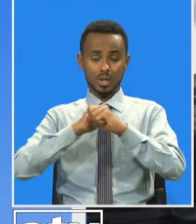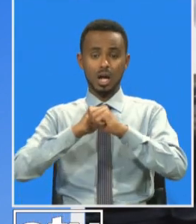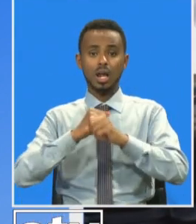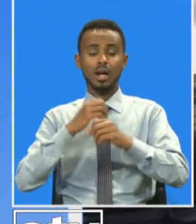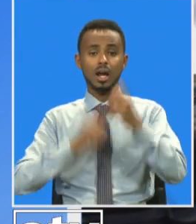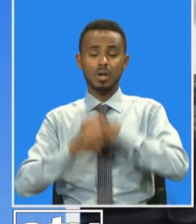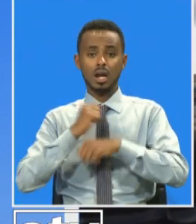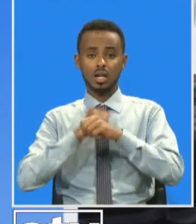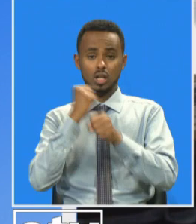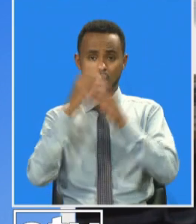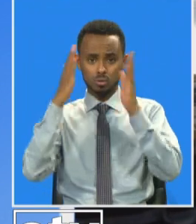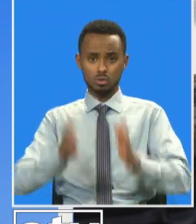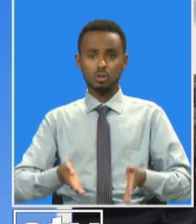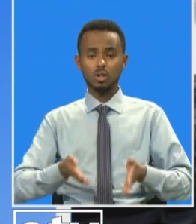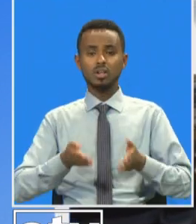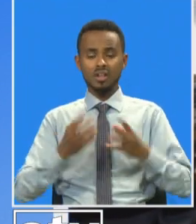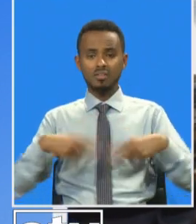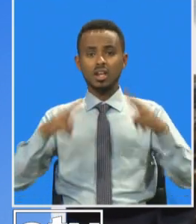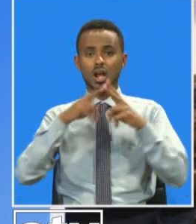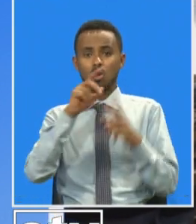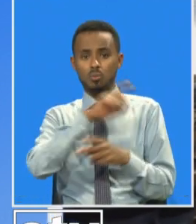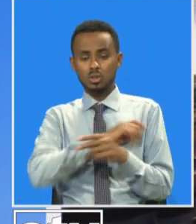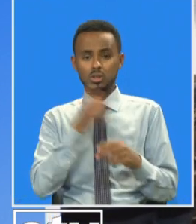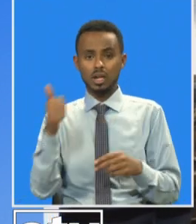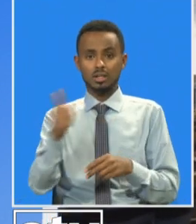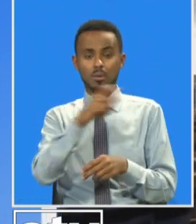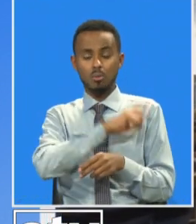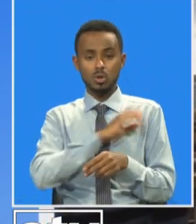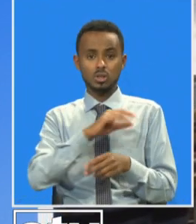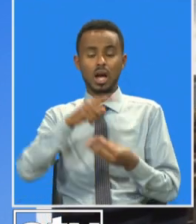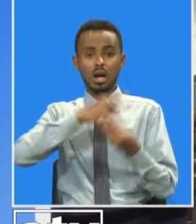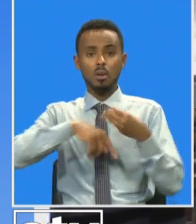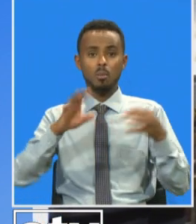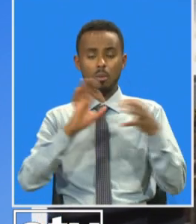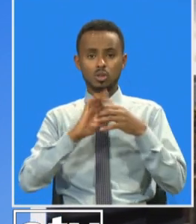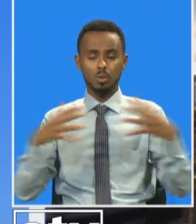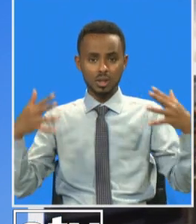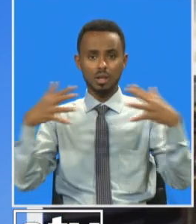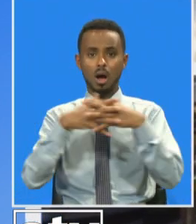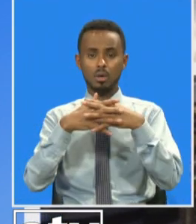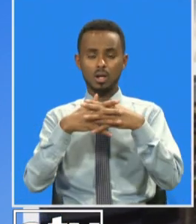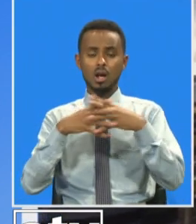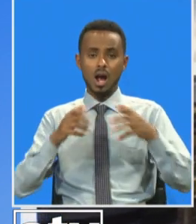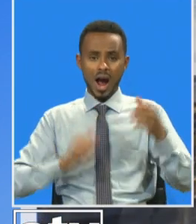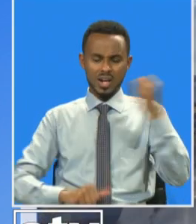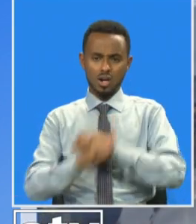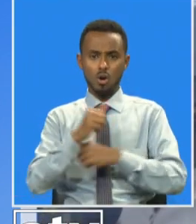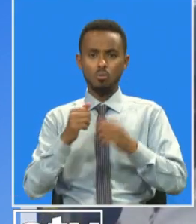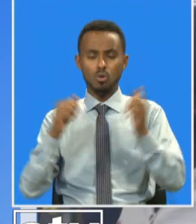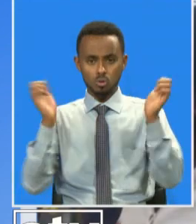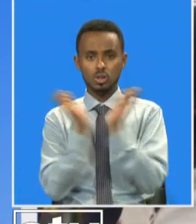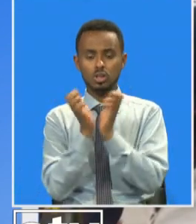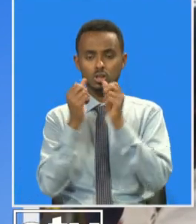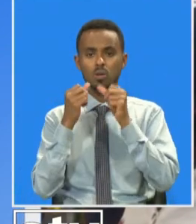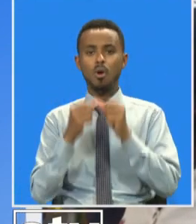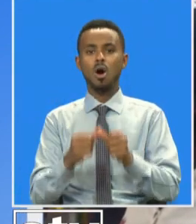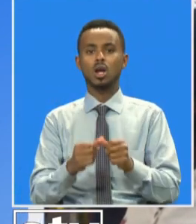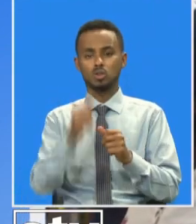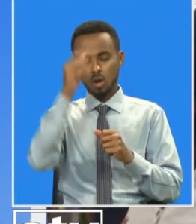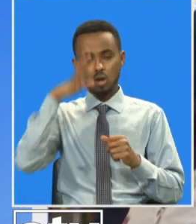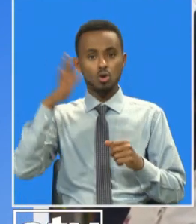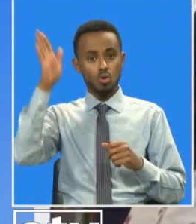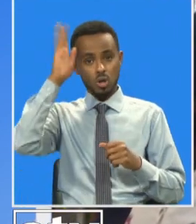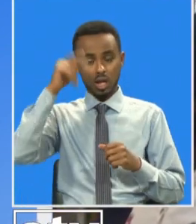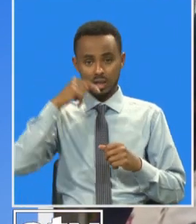የአደጋ መከላከል ሰራተኞች፣ ፌዴራል ፖሊስ፣ የአዲስ አበባ ፖሊስና አካባቢ ማህበረሰብ በመተባበር አደጋውን በቁጥጥር ስር መዋላቸውን አቶ